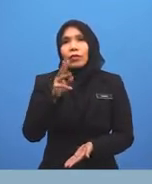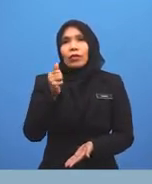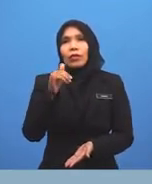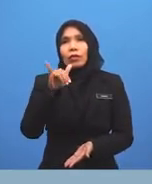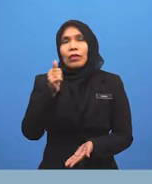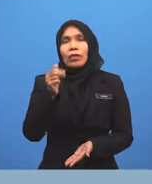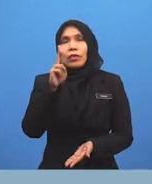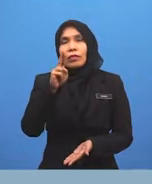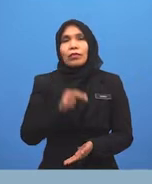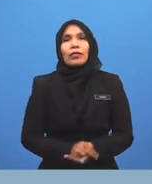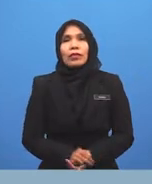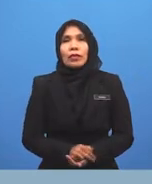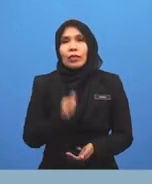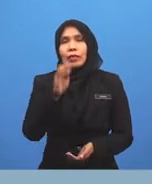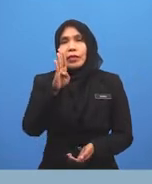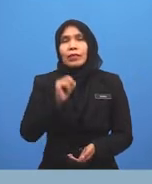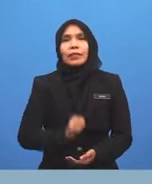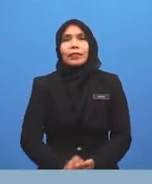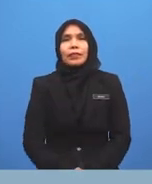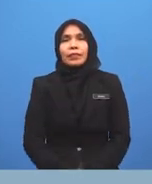melengkapkan aliran arus dalam gegelung.